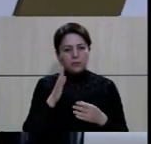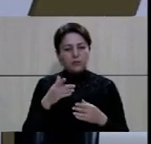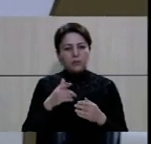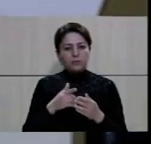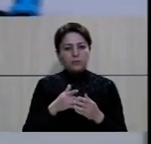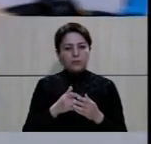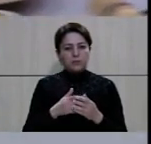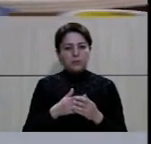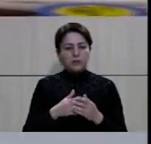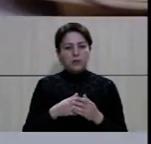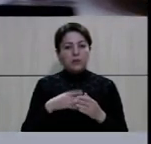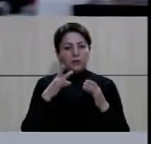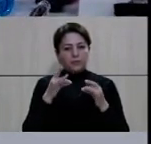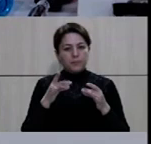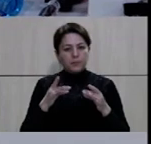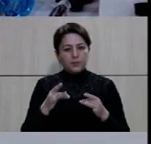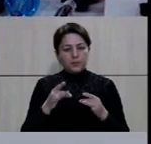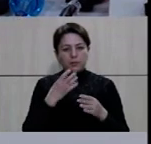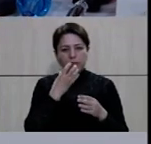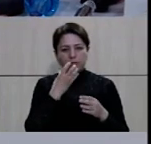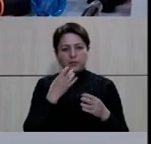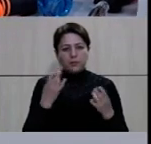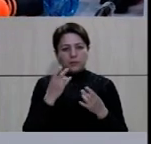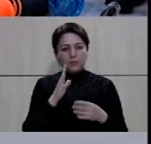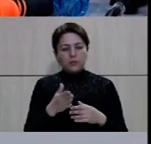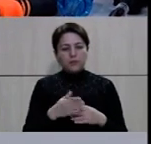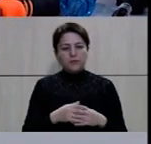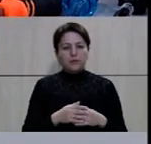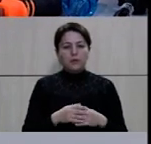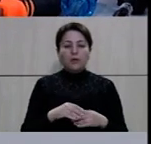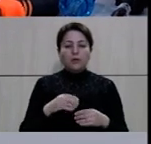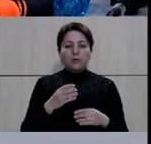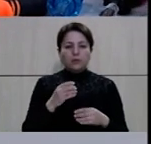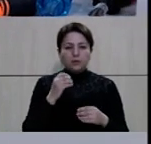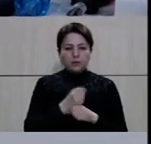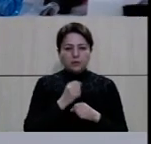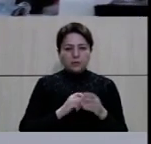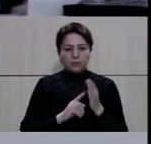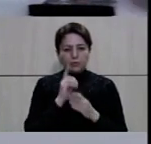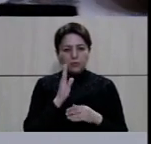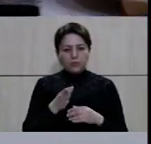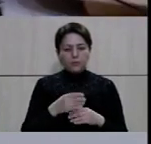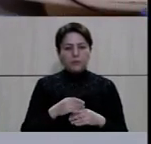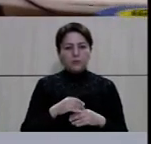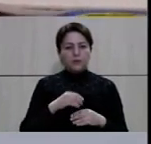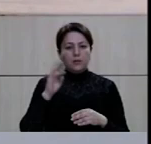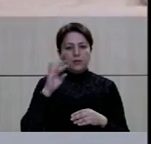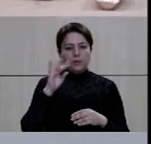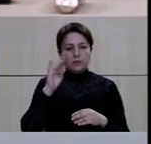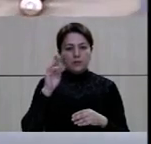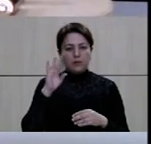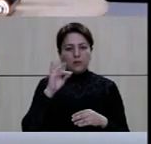ya'ni yelimli pistolet kerak bo'ladi. Demak, ish jarayonimizni boshlaymiz. Ish jarayonini boshlashdan oldin nixrom